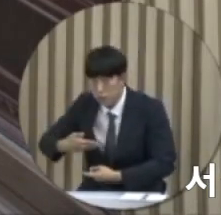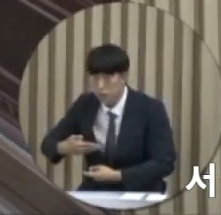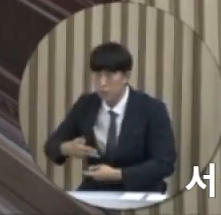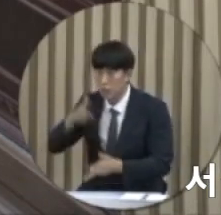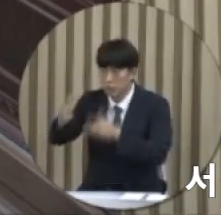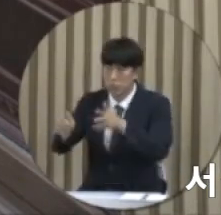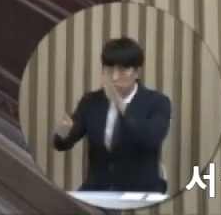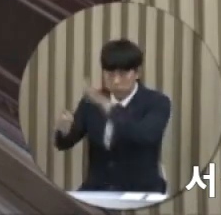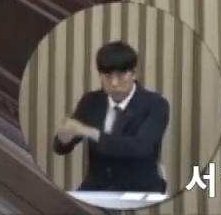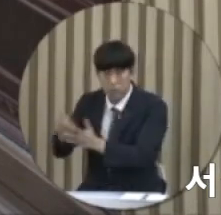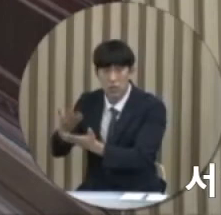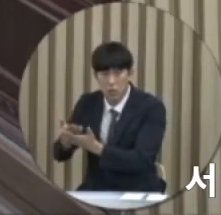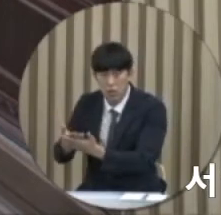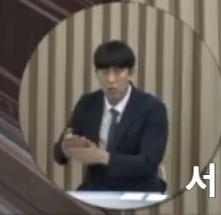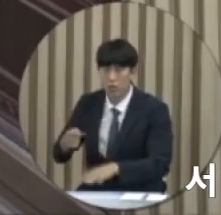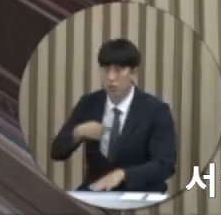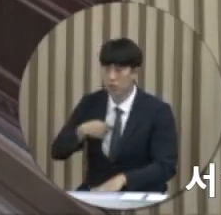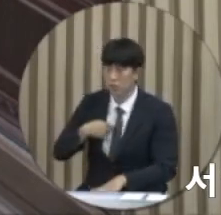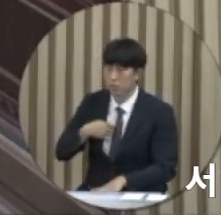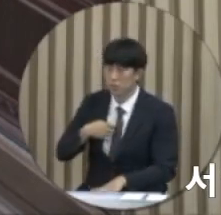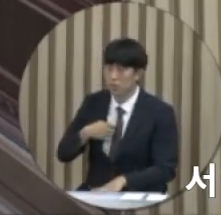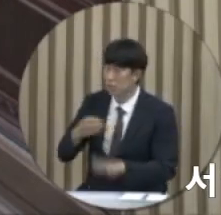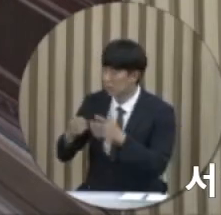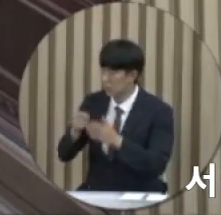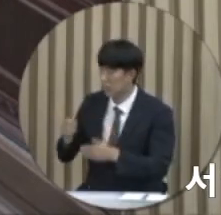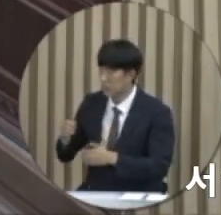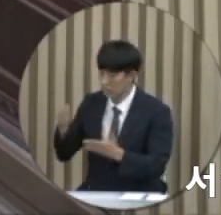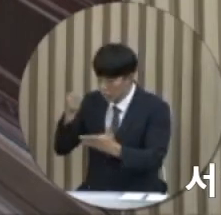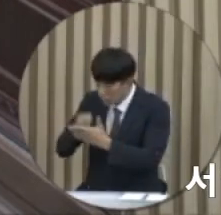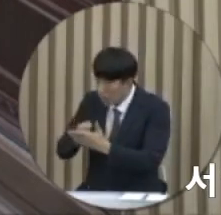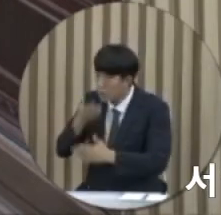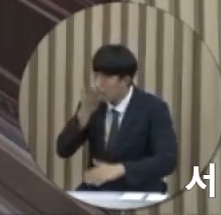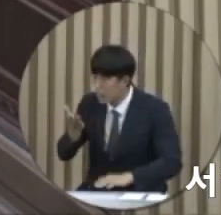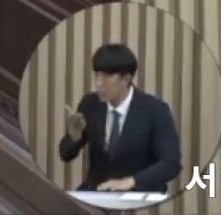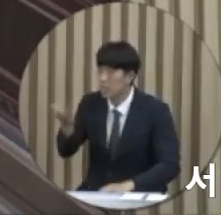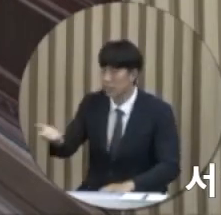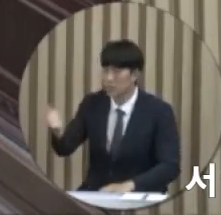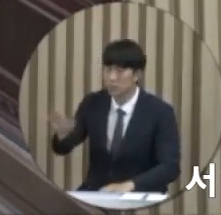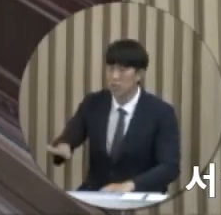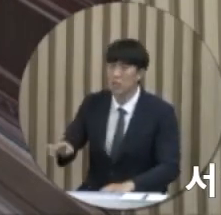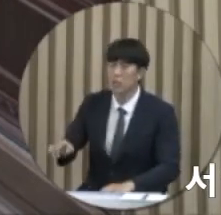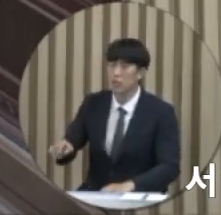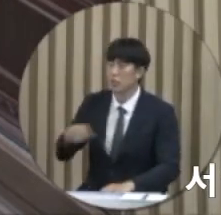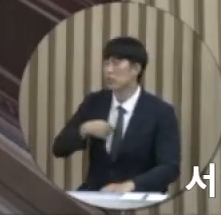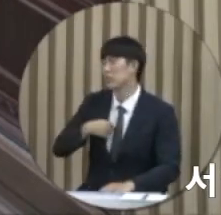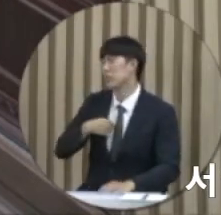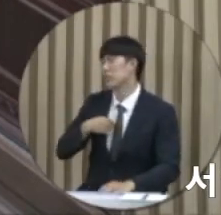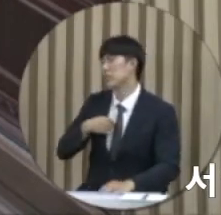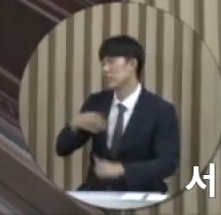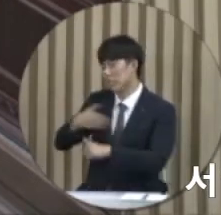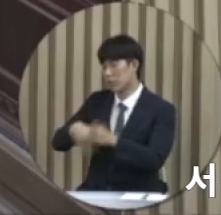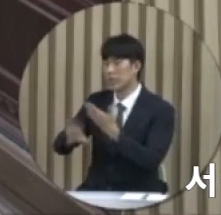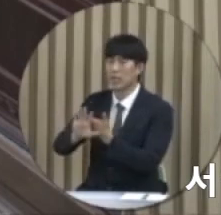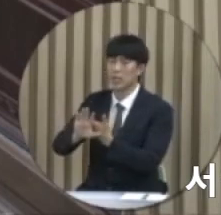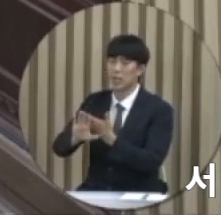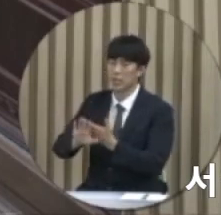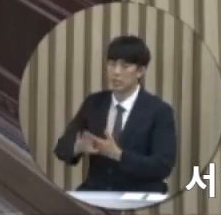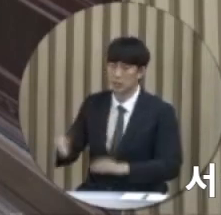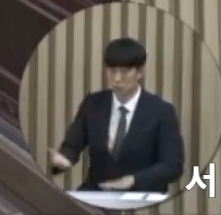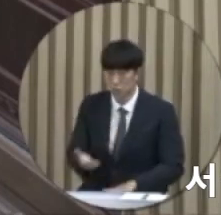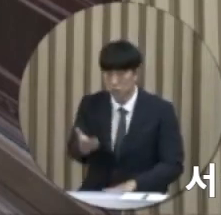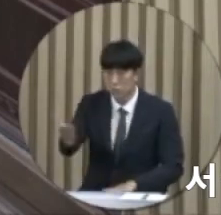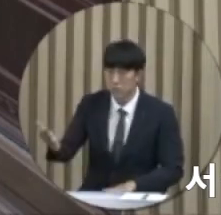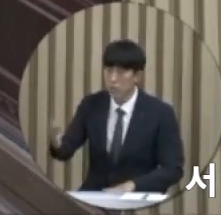뭐 제가 추경에도 태울 수 있고 연말에 태울 수도 있어요. 결정할 수 있는 위치지만 여기는 상황이 다릅니다. 그런 부분은 여기 계신 의원님들이